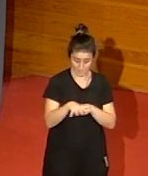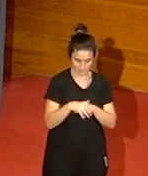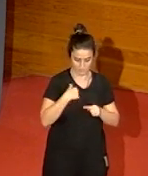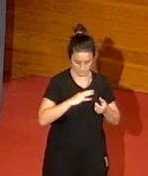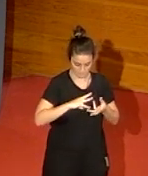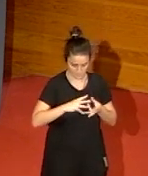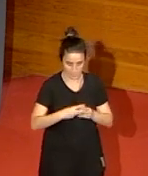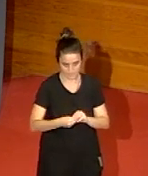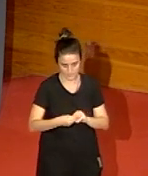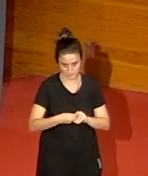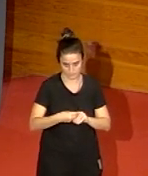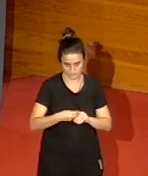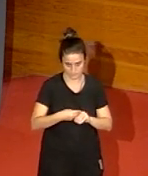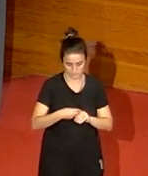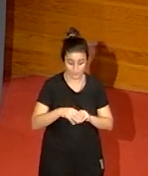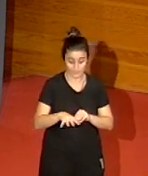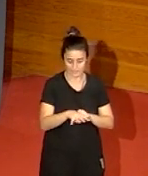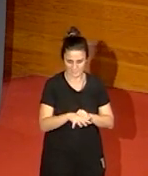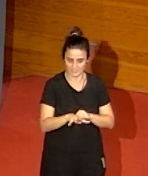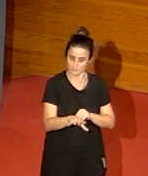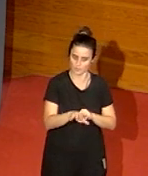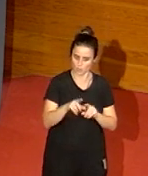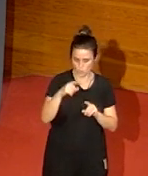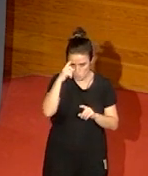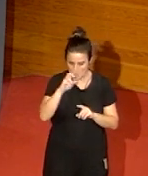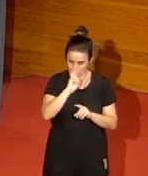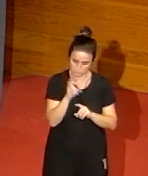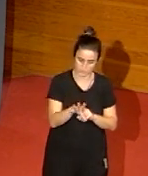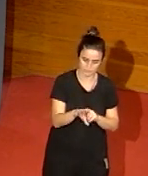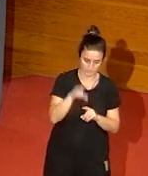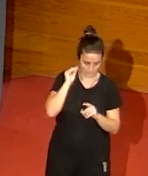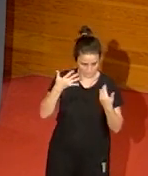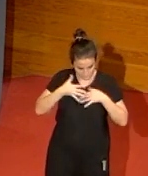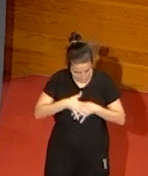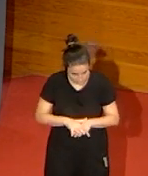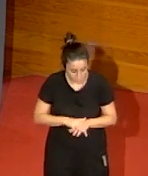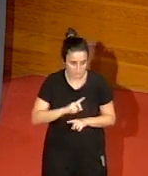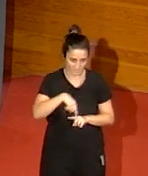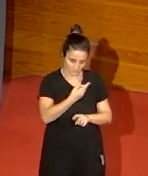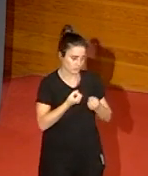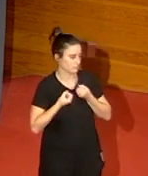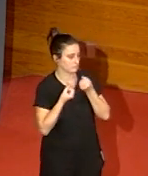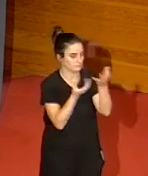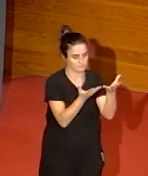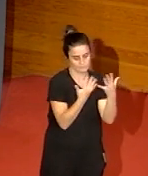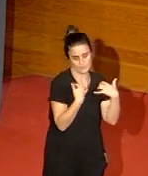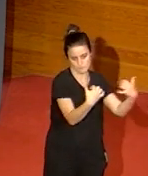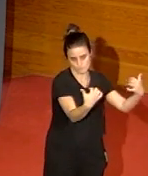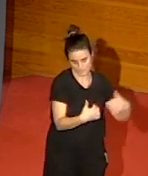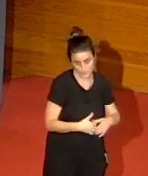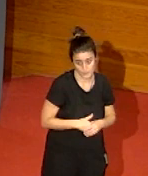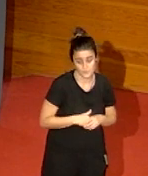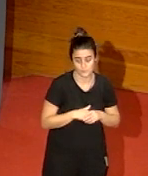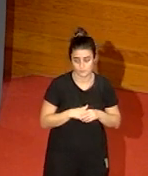eta integratu leku horretan, ez, kulturalki, gerora interpretatu eta kontatu alizateko zure audientziari, ez?